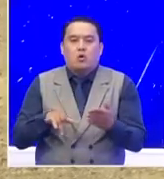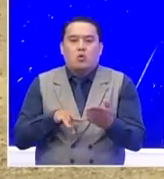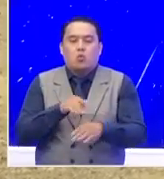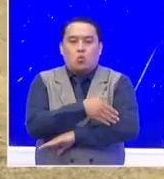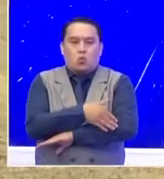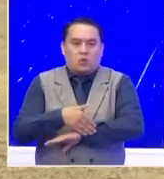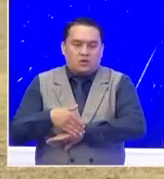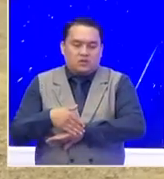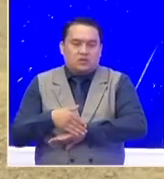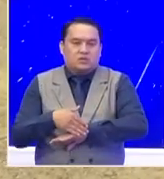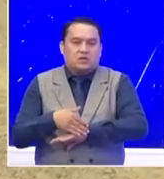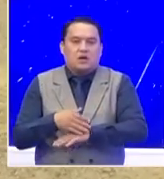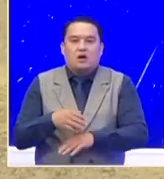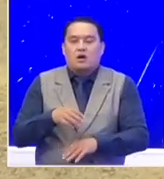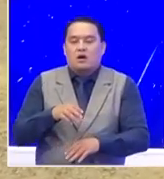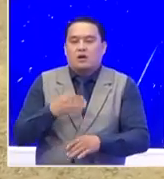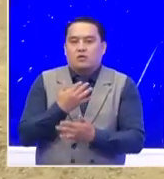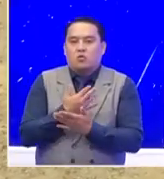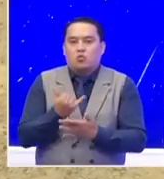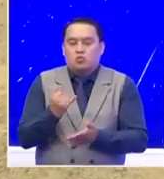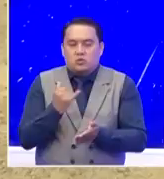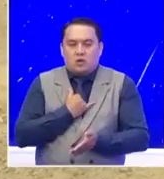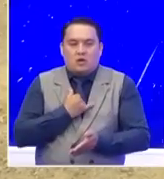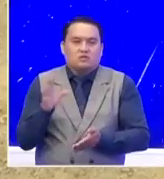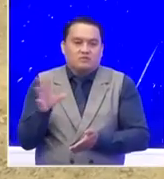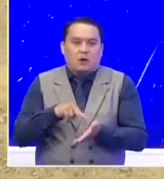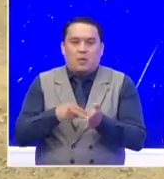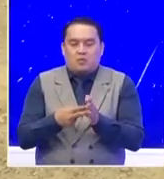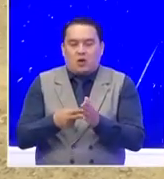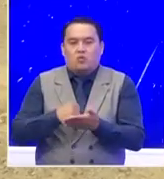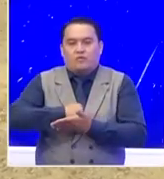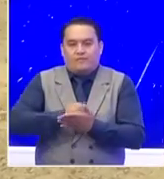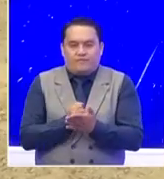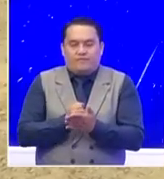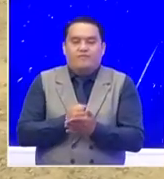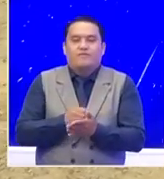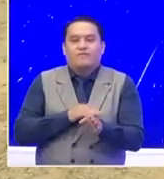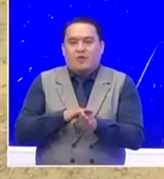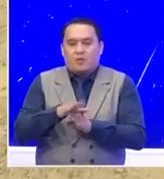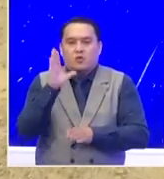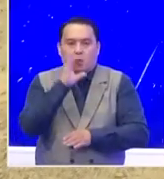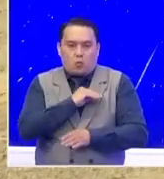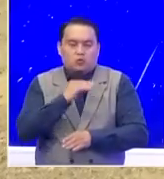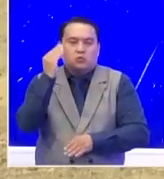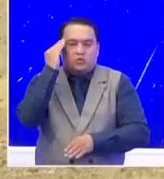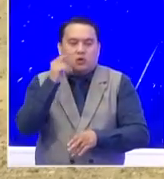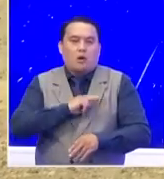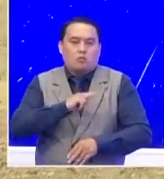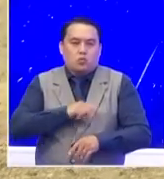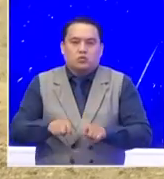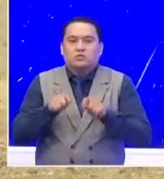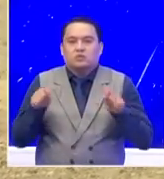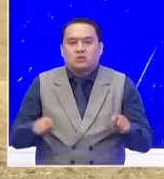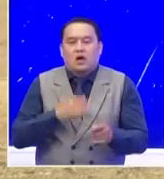по Алматинской. Ну, в принципе, у нас в срок укладываются все объекты. Я думаю, и с рабочие места тоже у нас создаются через